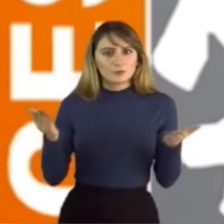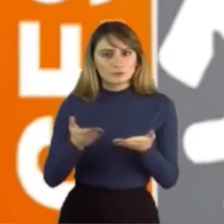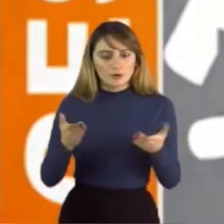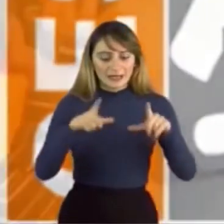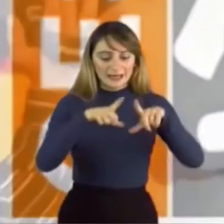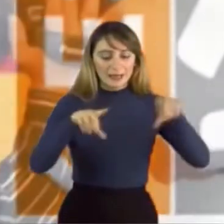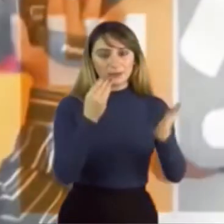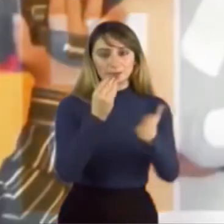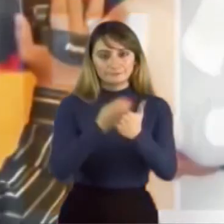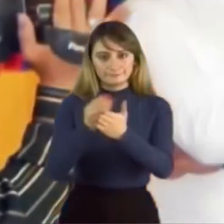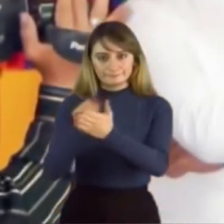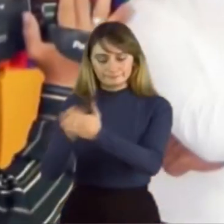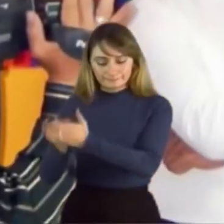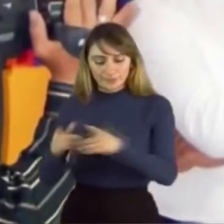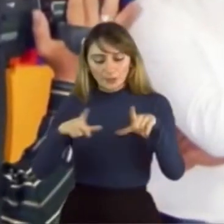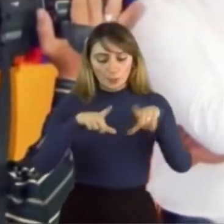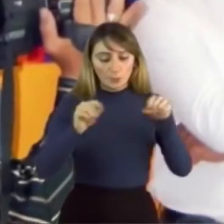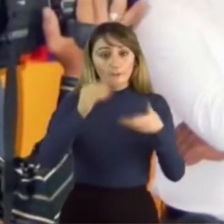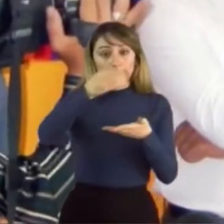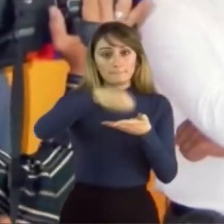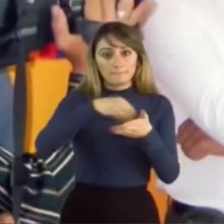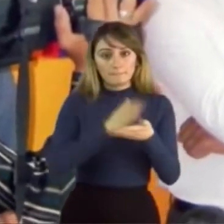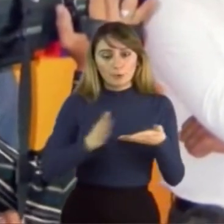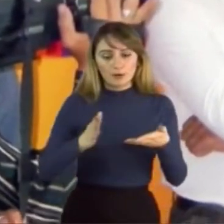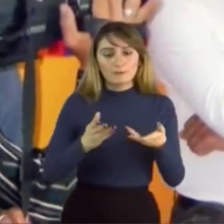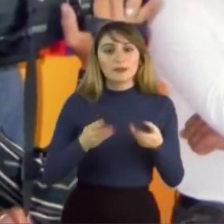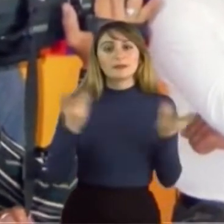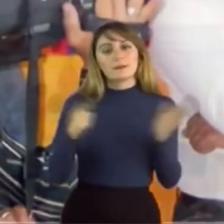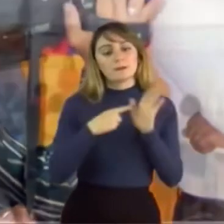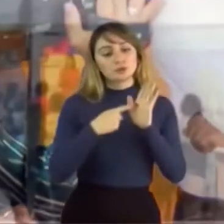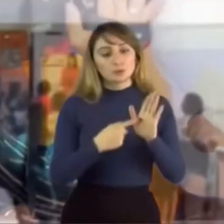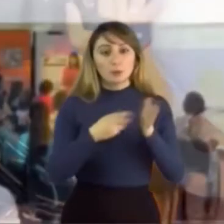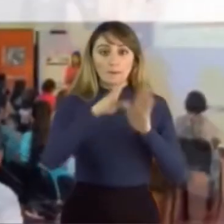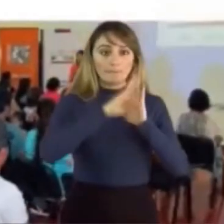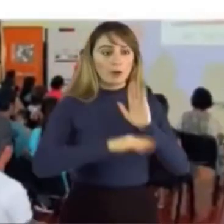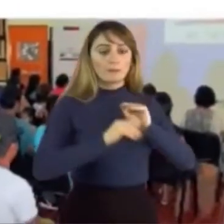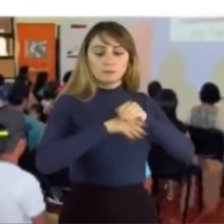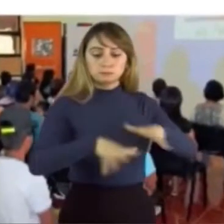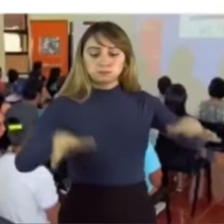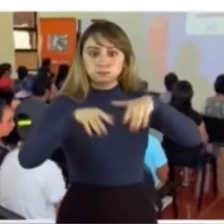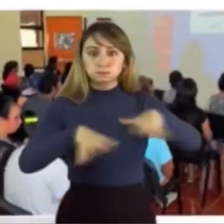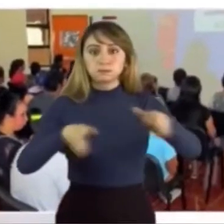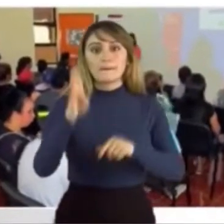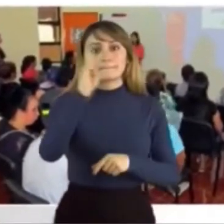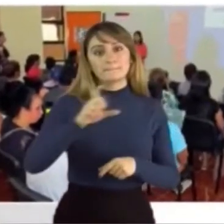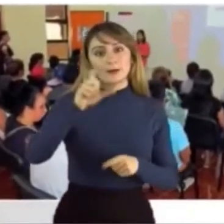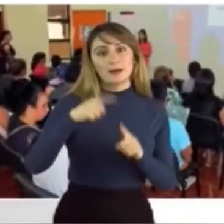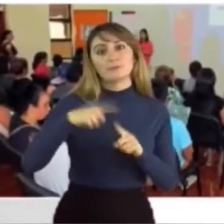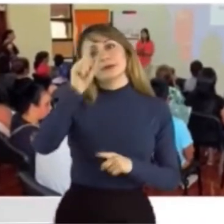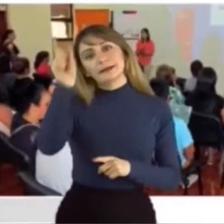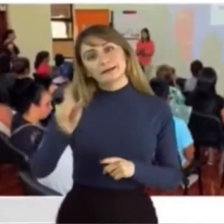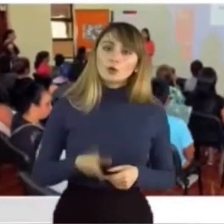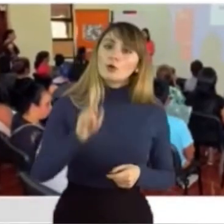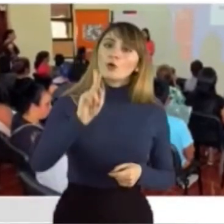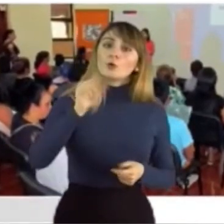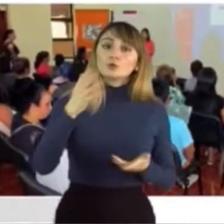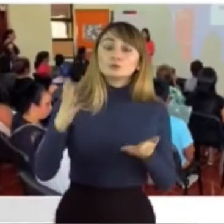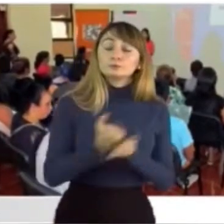Organizata italiane Cestas, si partner në projekt, do të ofrojë eksperiencën e saj në realizimin e platformave